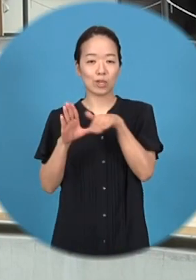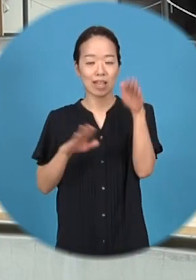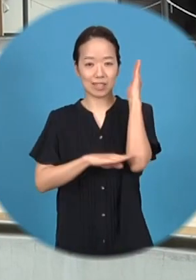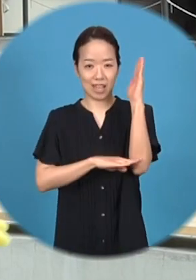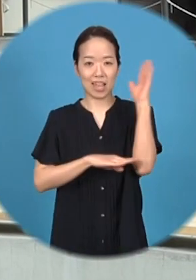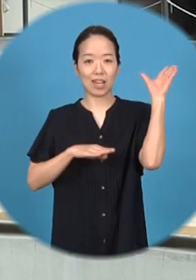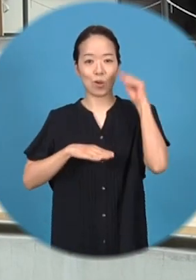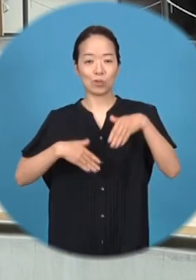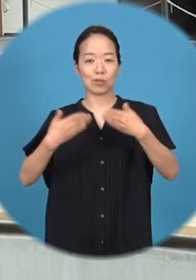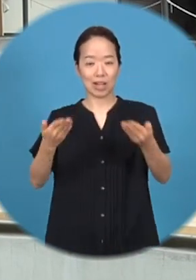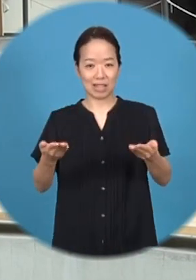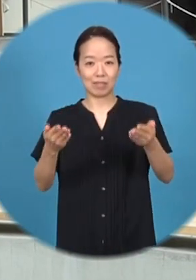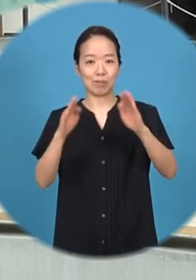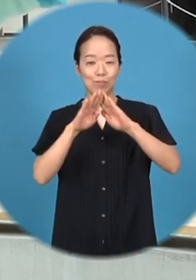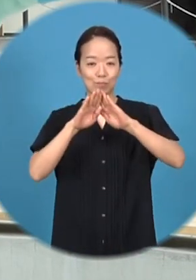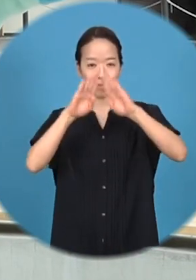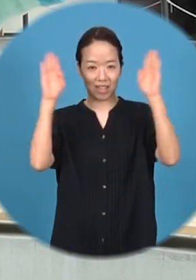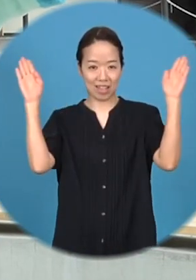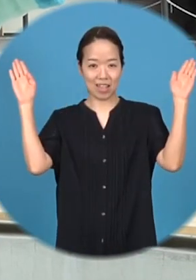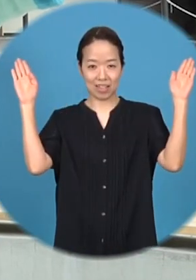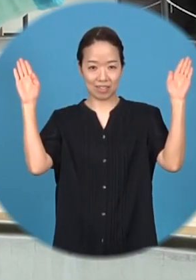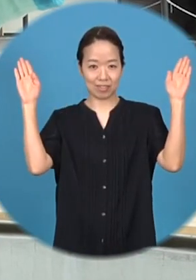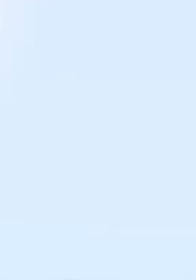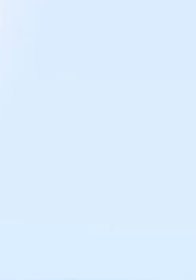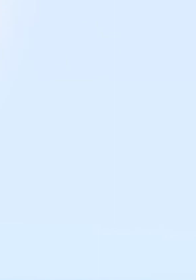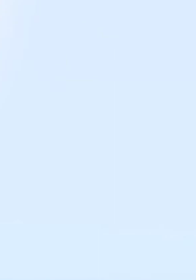岐阜県政ホットラインスタート。